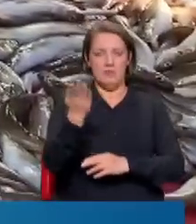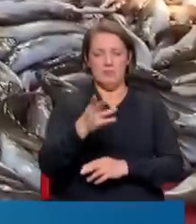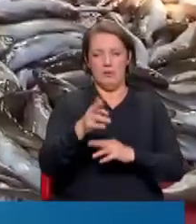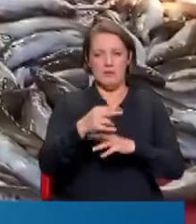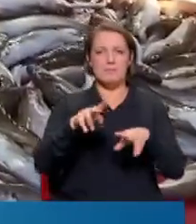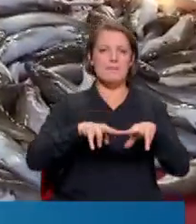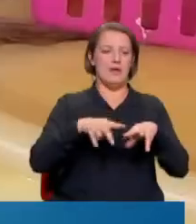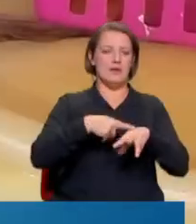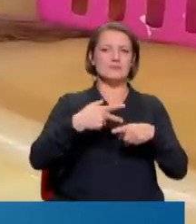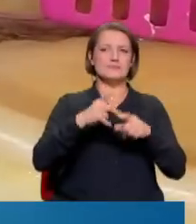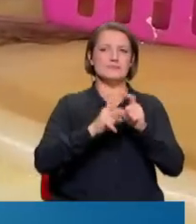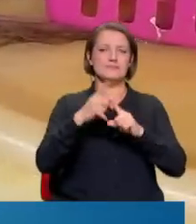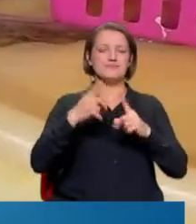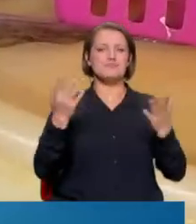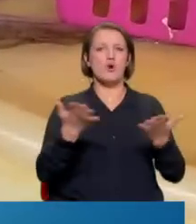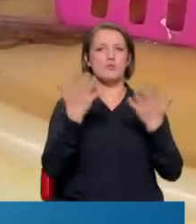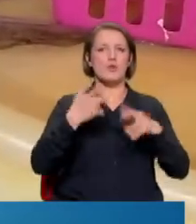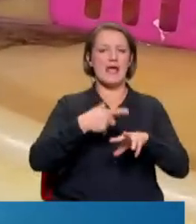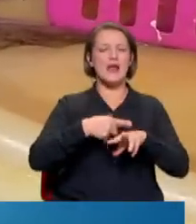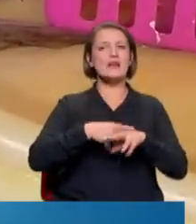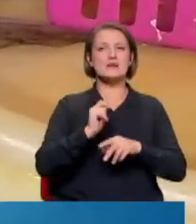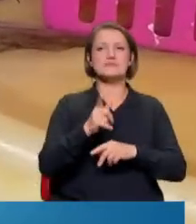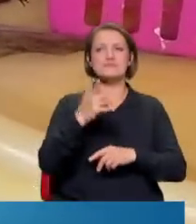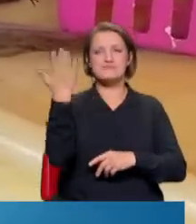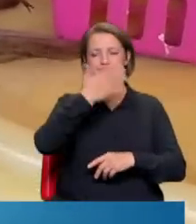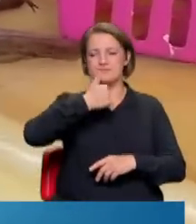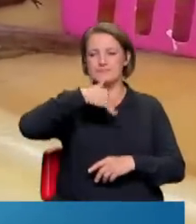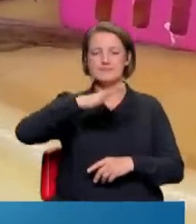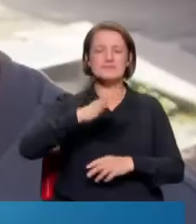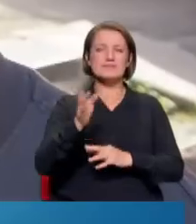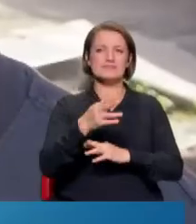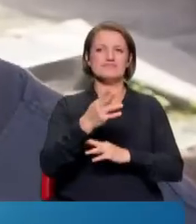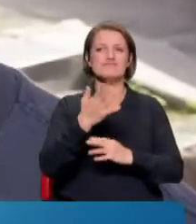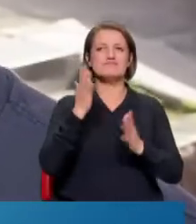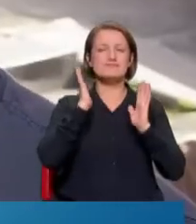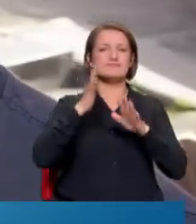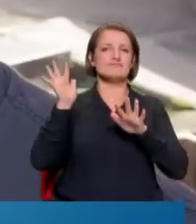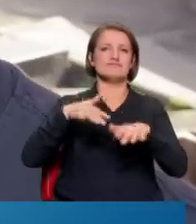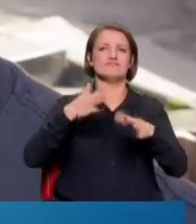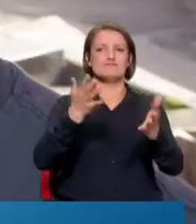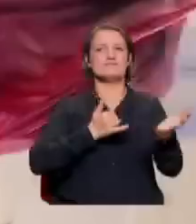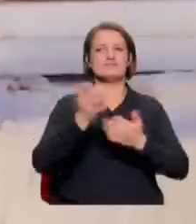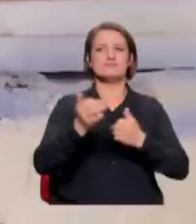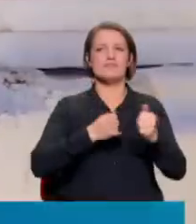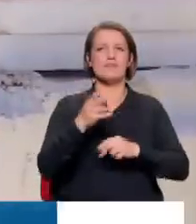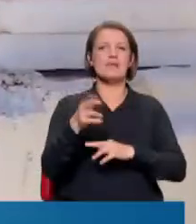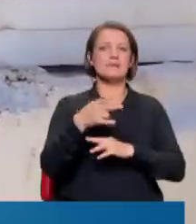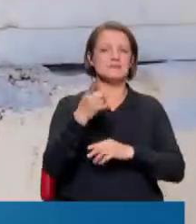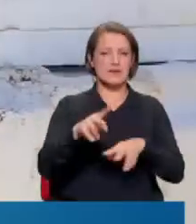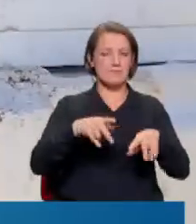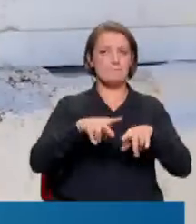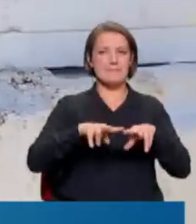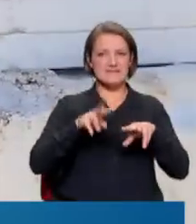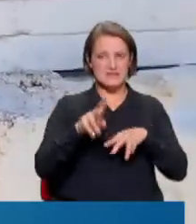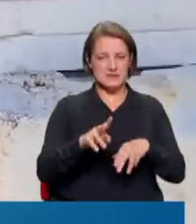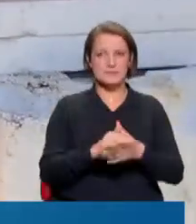hamsi ve mezgit de şenlendi Ereğli ilçesinde Karadeniz hamsine ilgi büyük şu hamsi mezgit ve